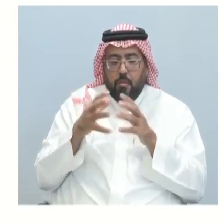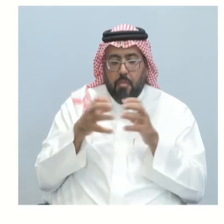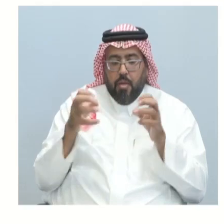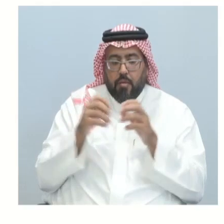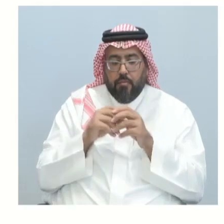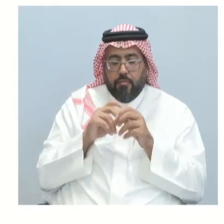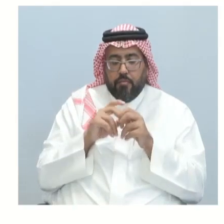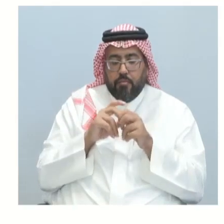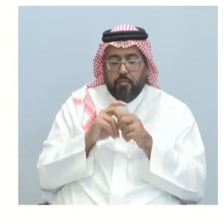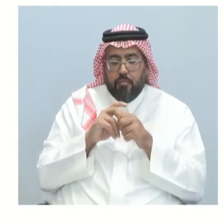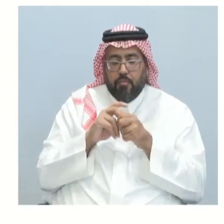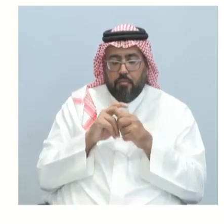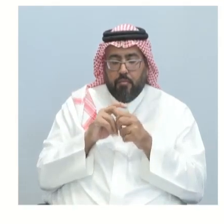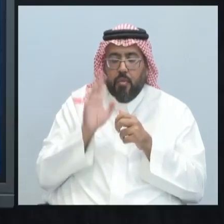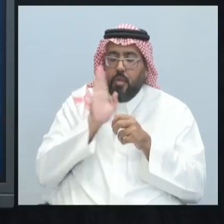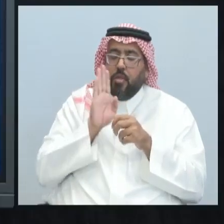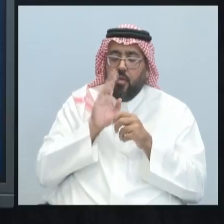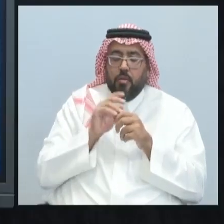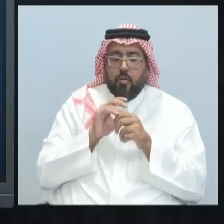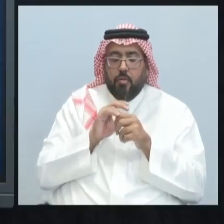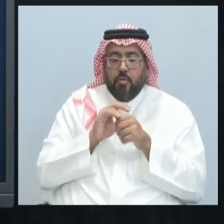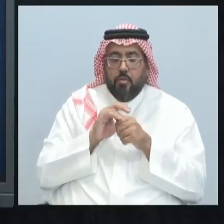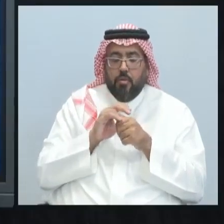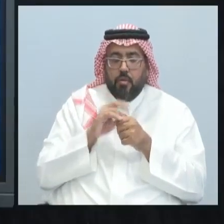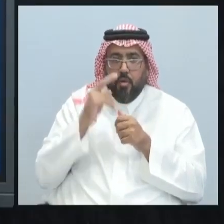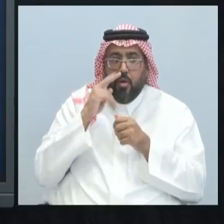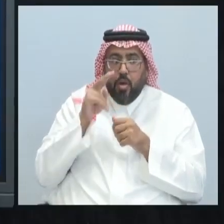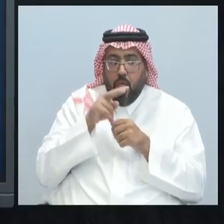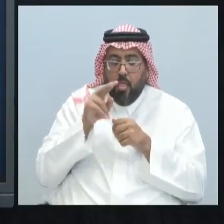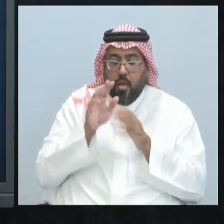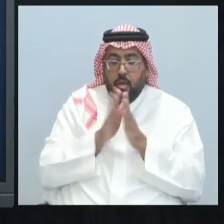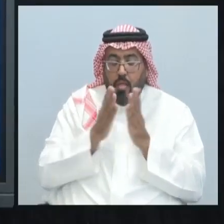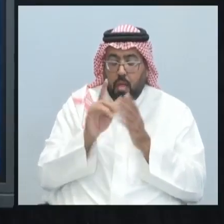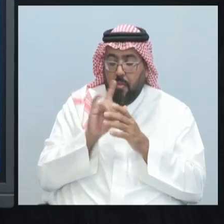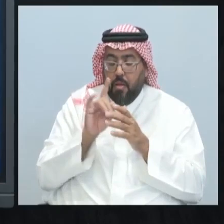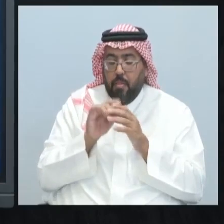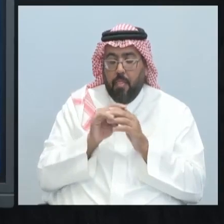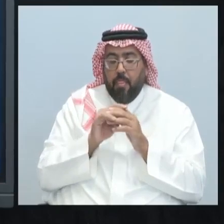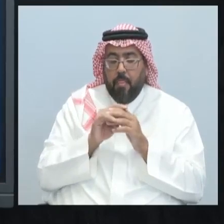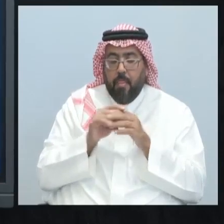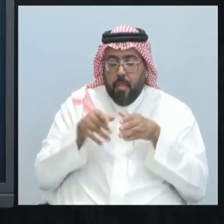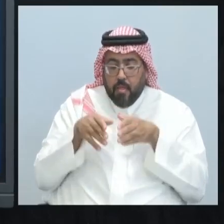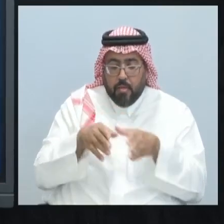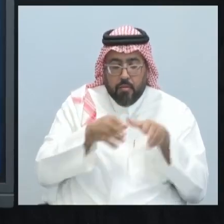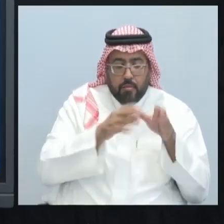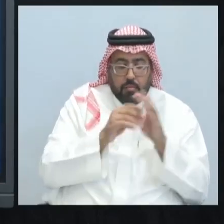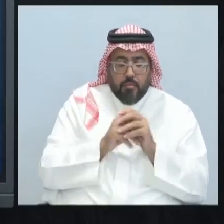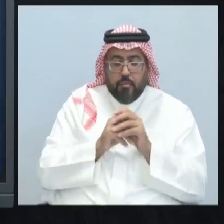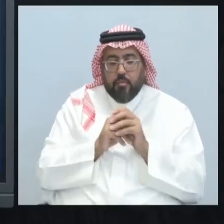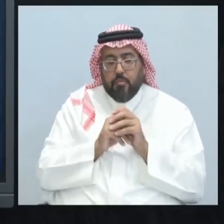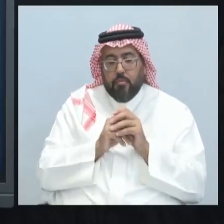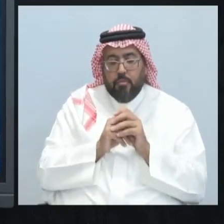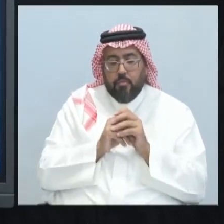صحابتي جيد حاولوا من دون ان ننظر للكتاب من خلال سياق